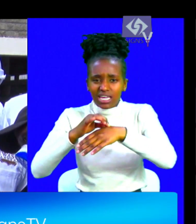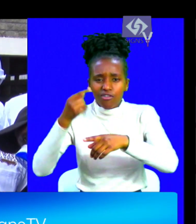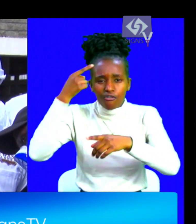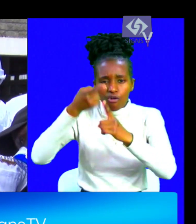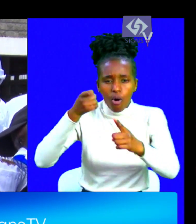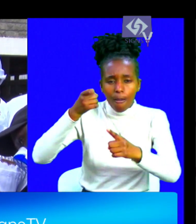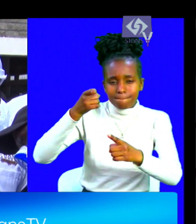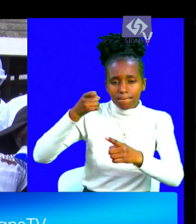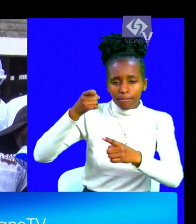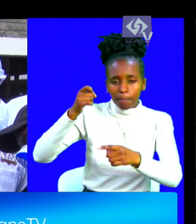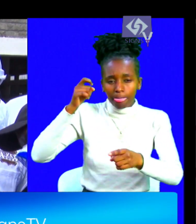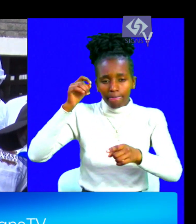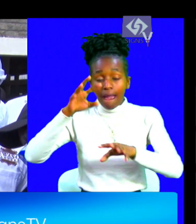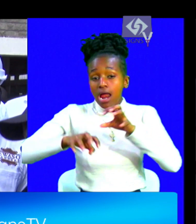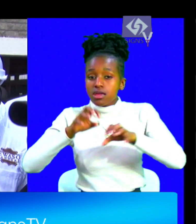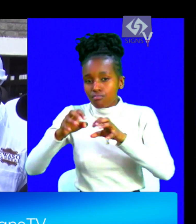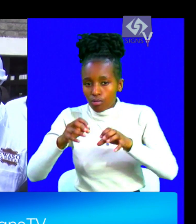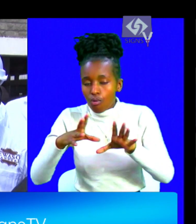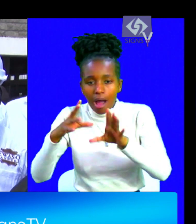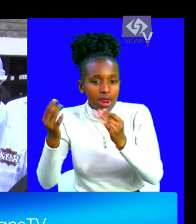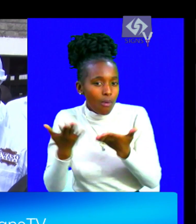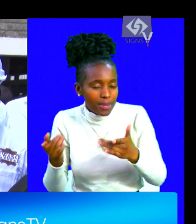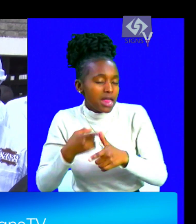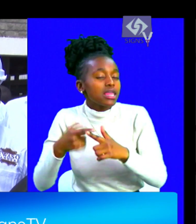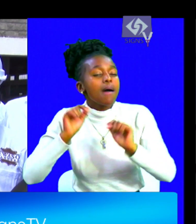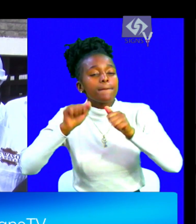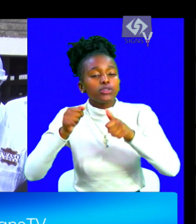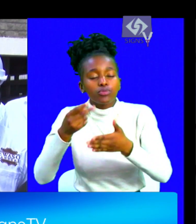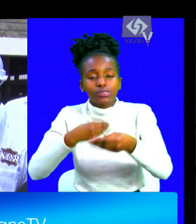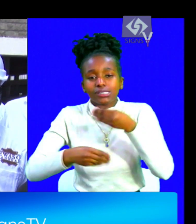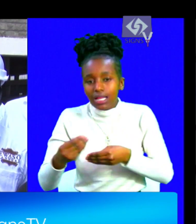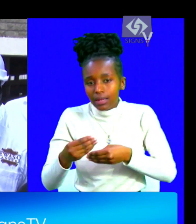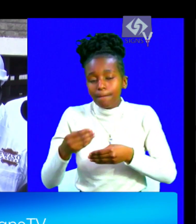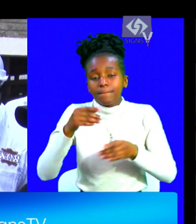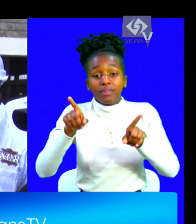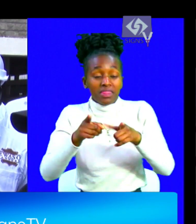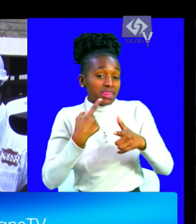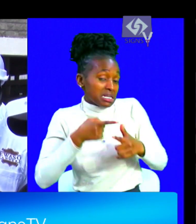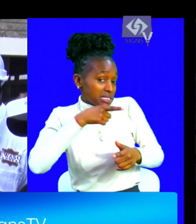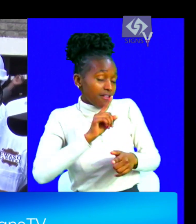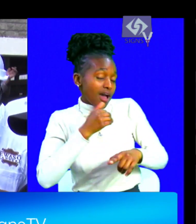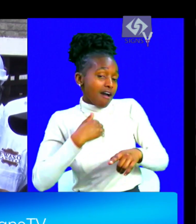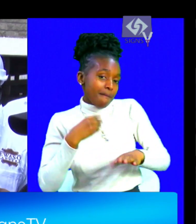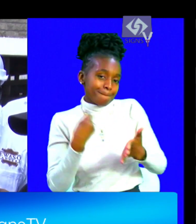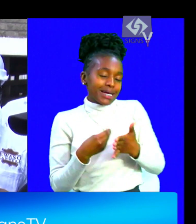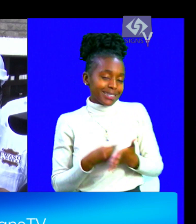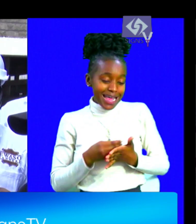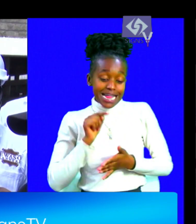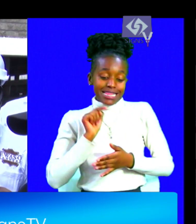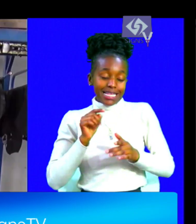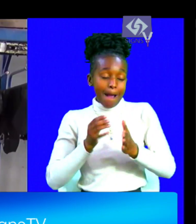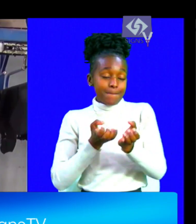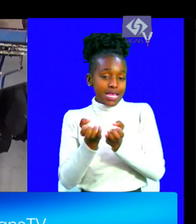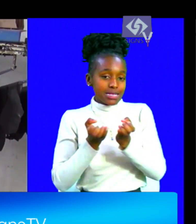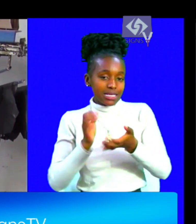ndio uuze hiyo ngozi kwa bei nafuu, pia wewe upate kitu ya kuweka kwa mfuko. Hii ndio biashara sasa tunasema inaweza kuwa